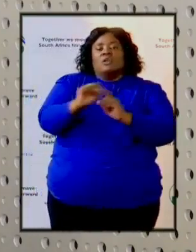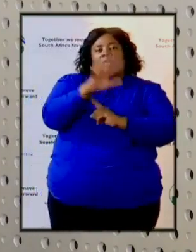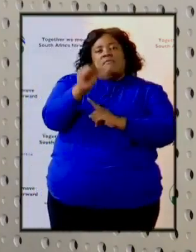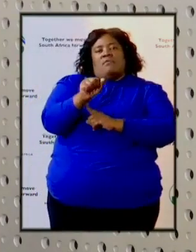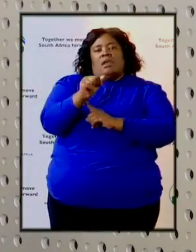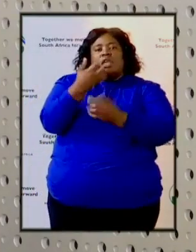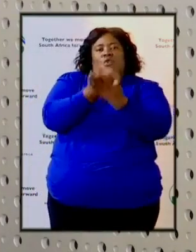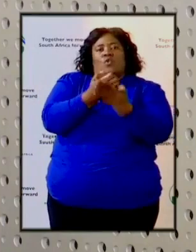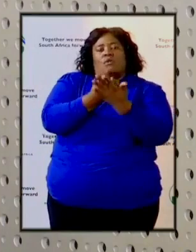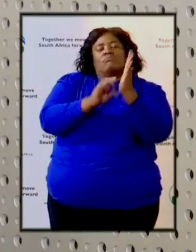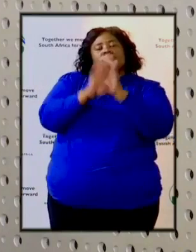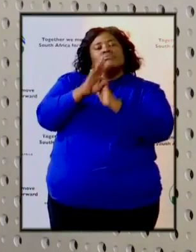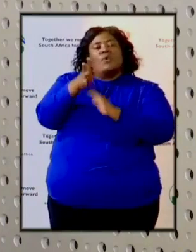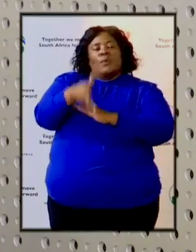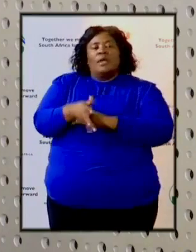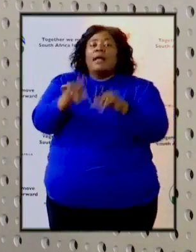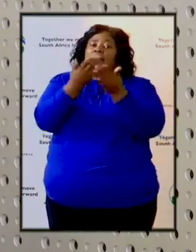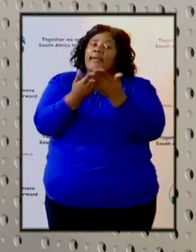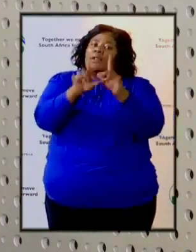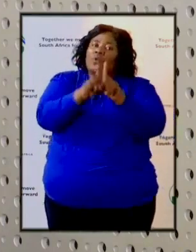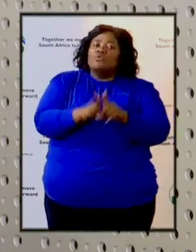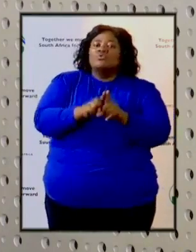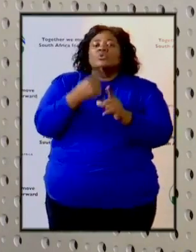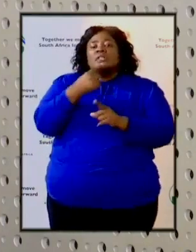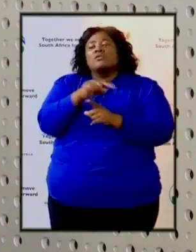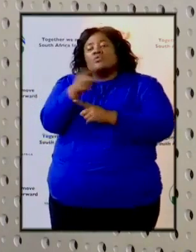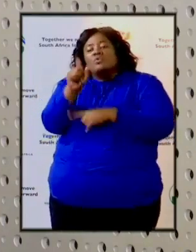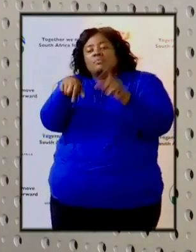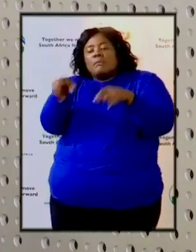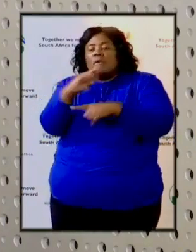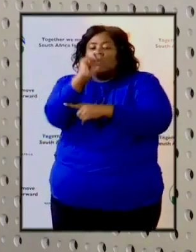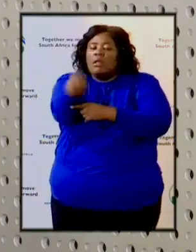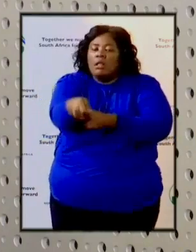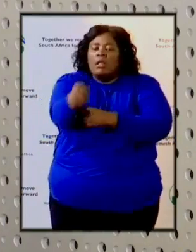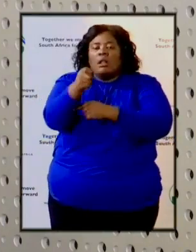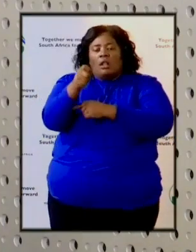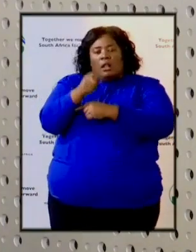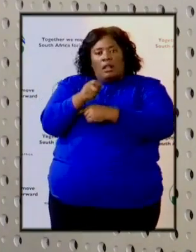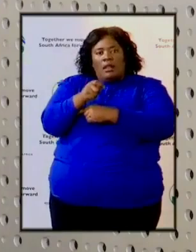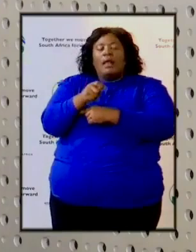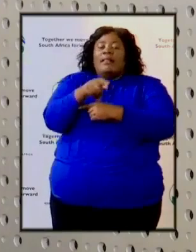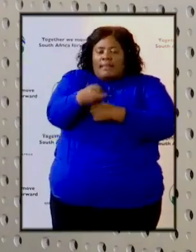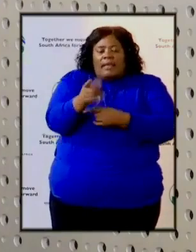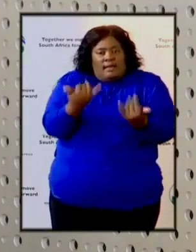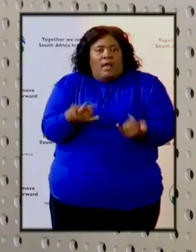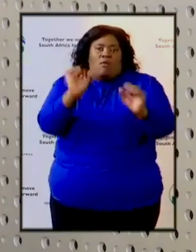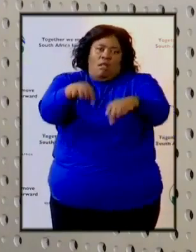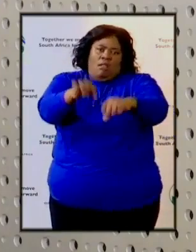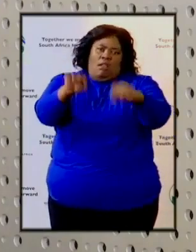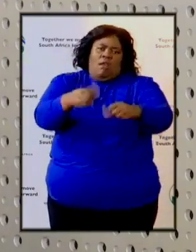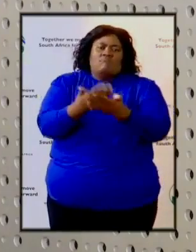jikelele. Ngingasho ke ukuthi nakulabo abadobayo nabo bazovumeleleka manje ukuthi badobe